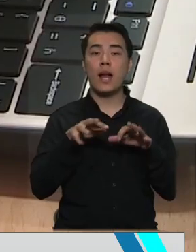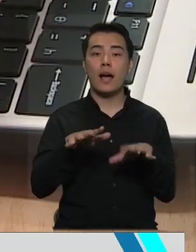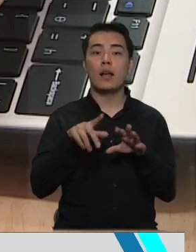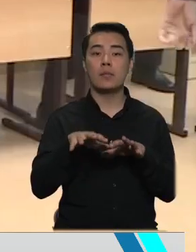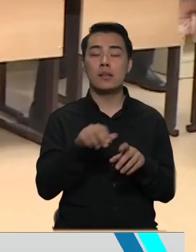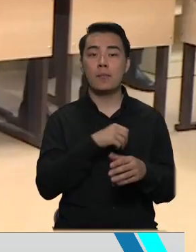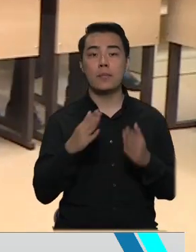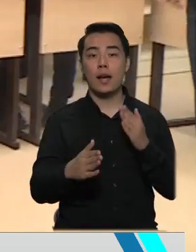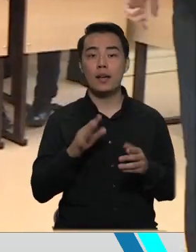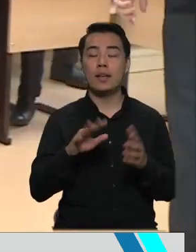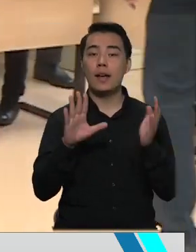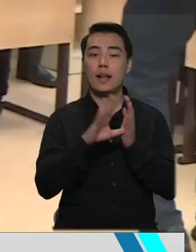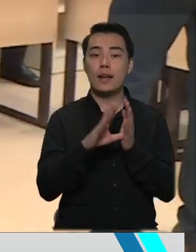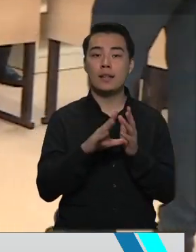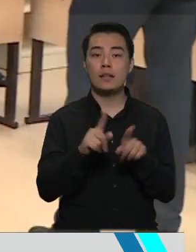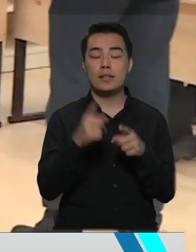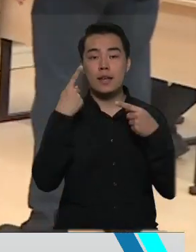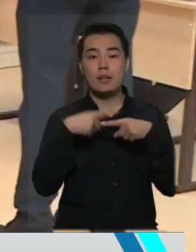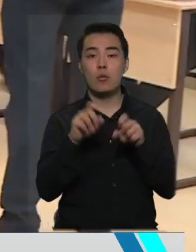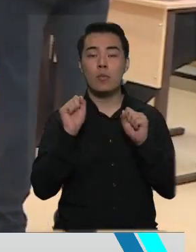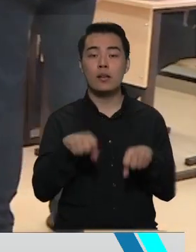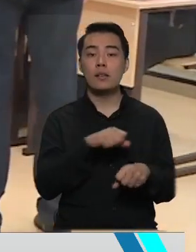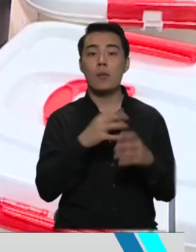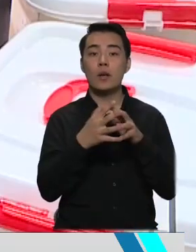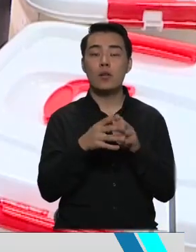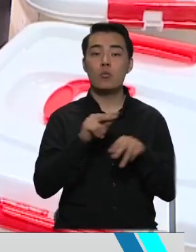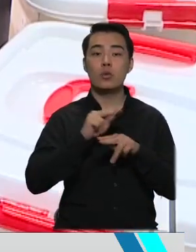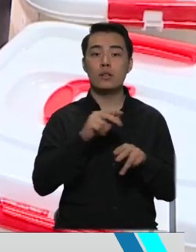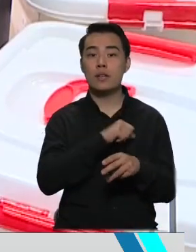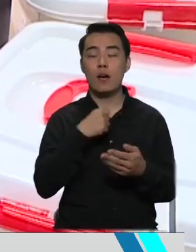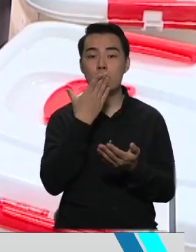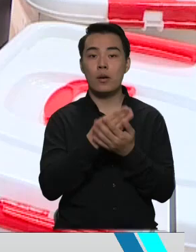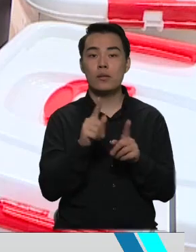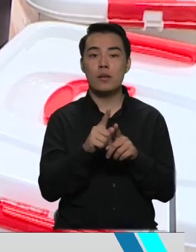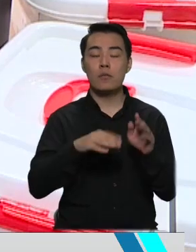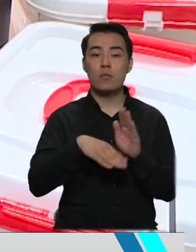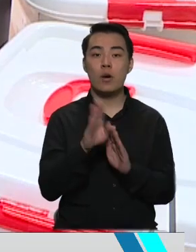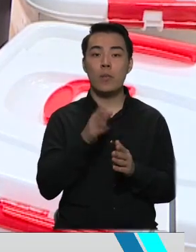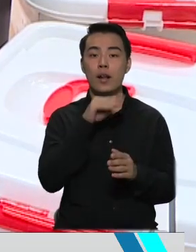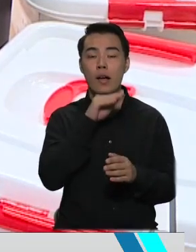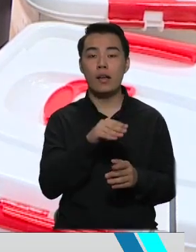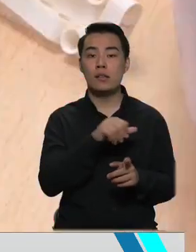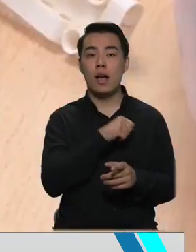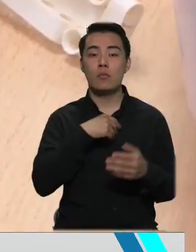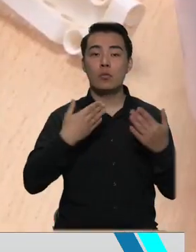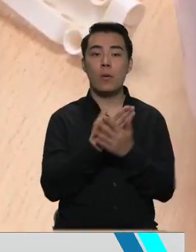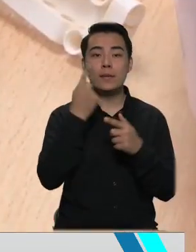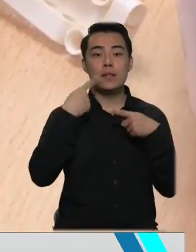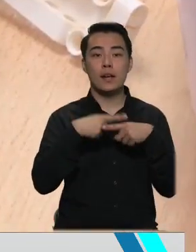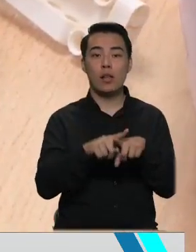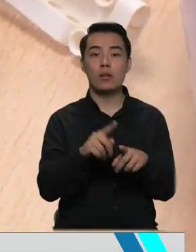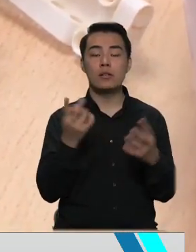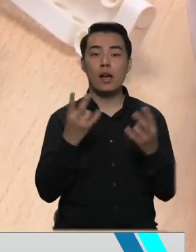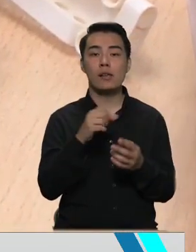мехатроники и электротехники А пока сельские учителя сами повышают квалификацию новые современное оборудование